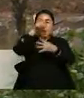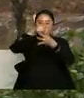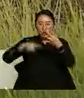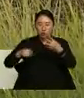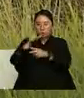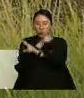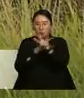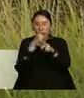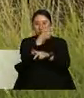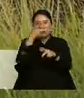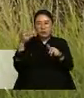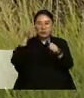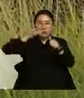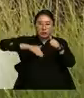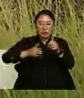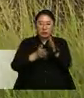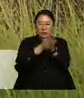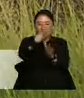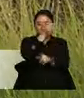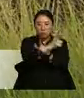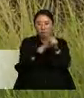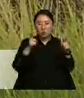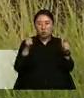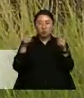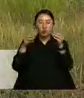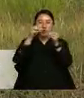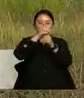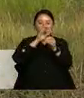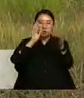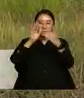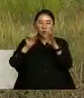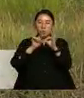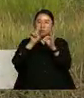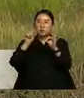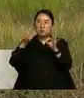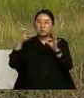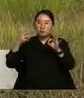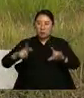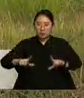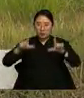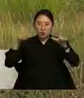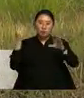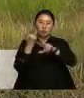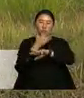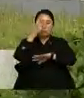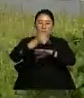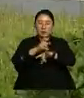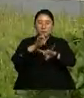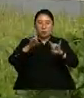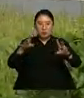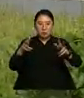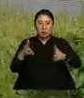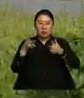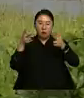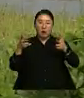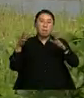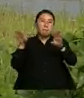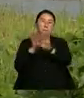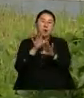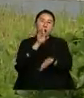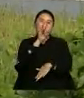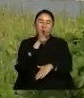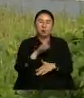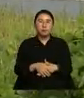원 등 대규모 장사 시설의 선 추석 연휴와 이후 10월 18일까지 주말마다 실내 봉안당 등을 폐쇄